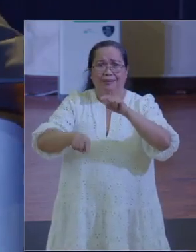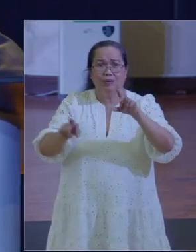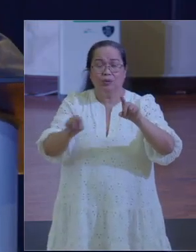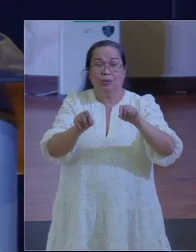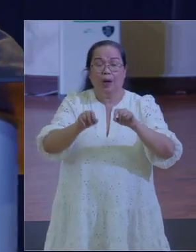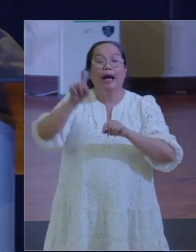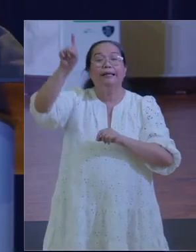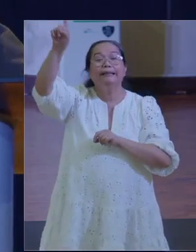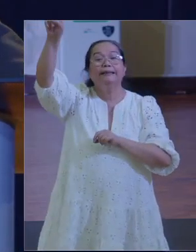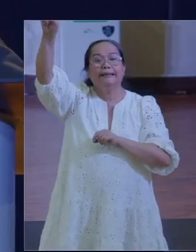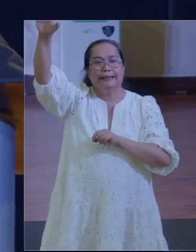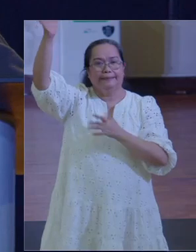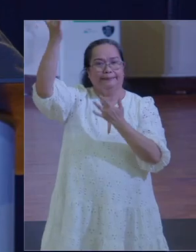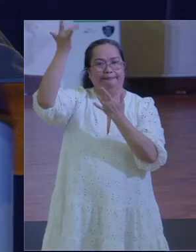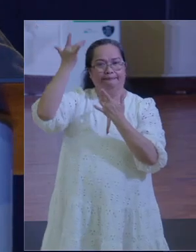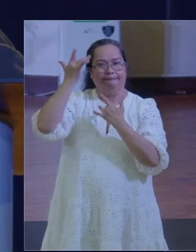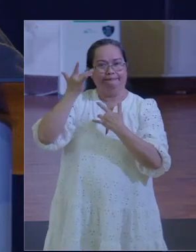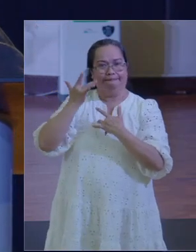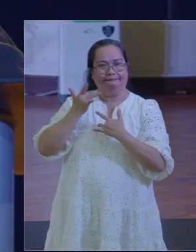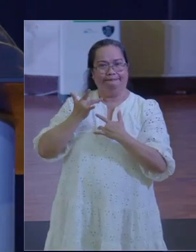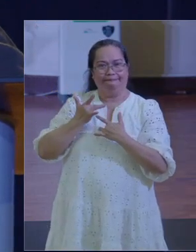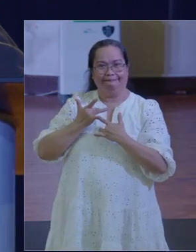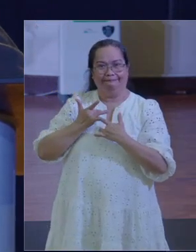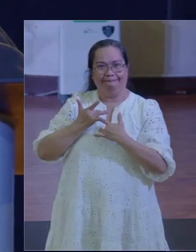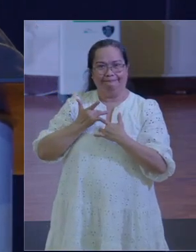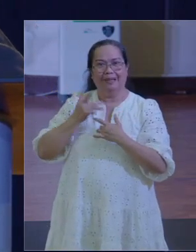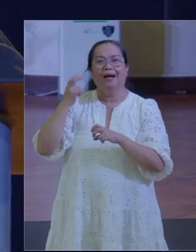tao ang gawa. Mahirap talaga.